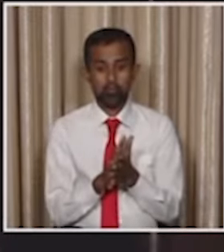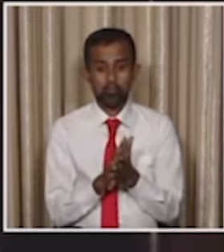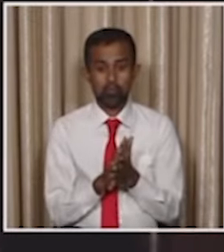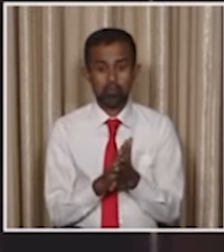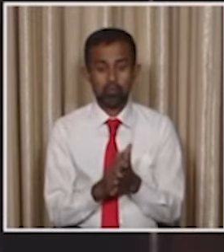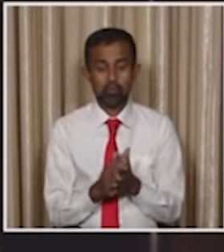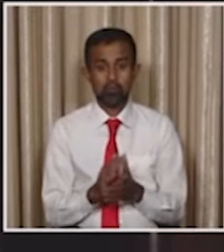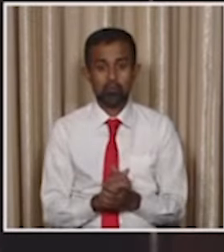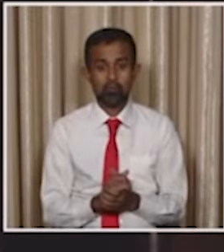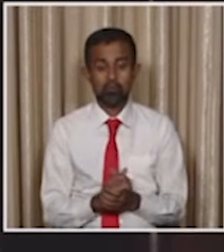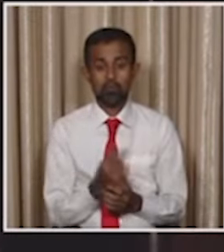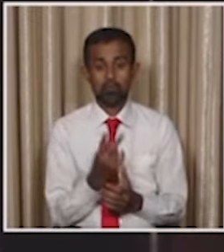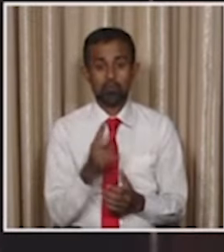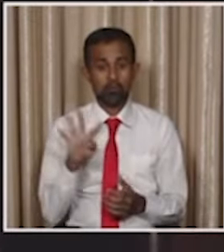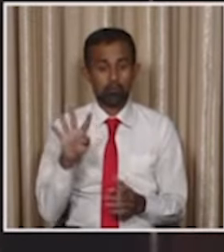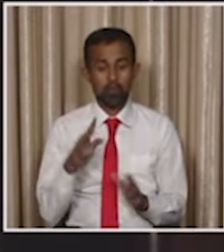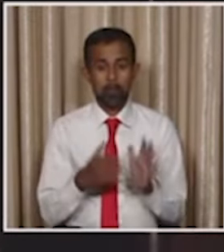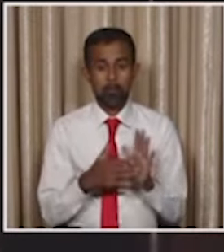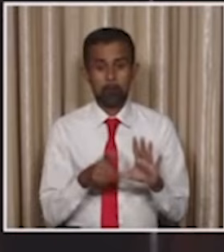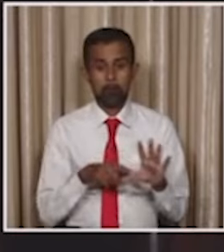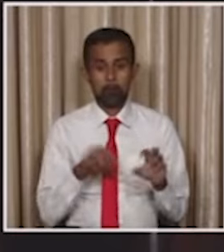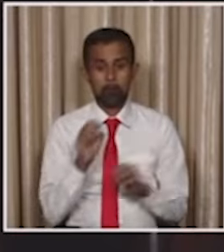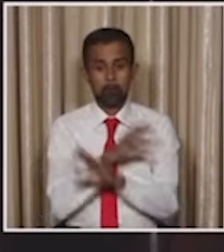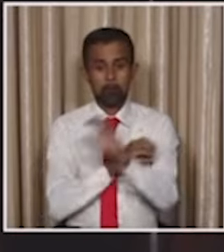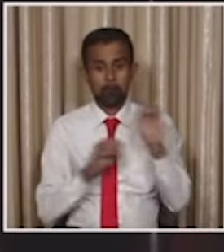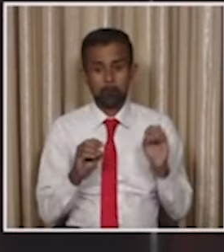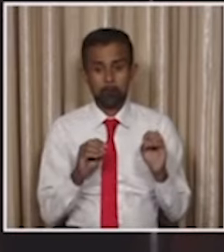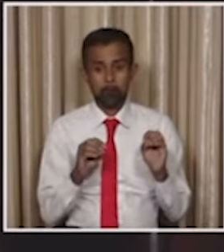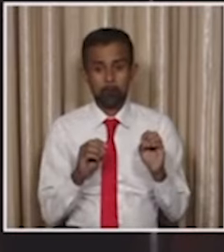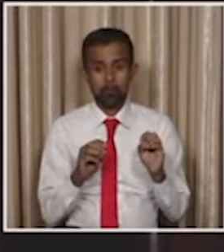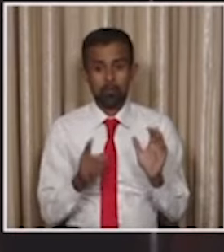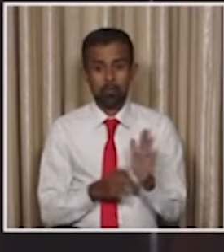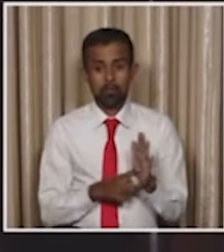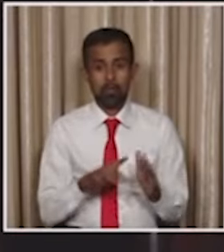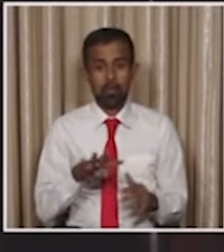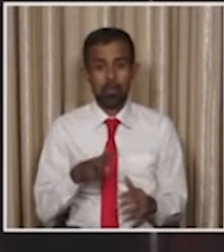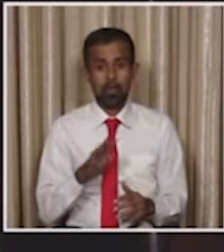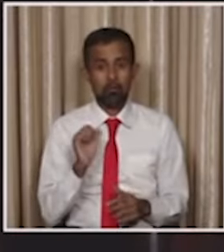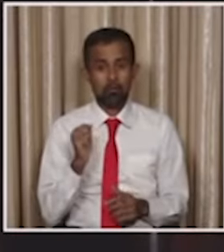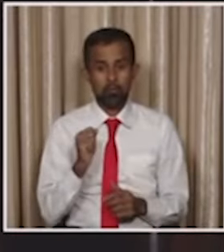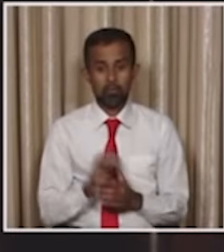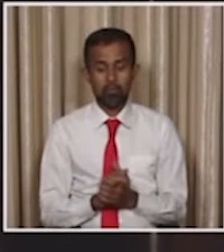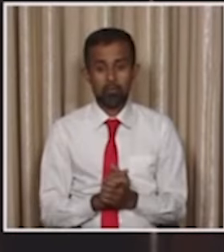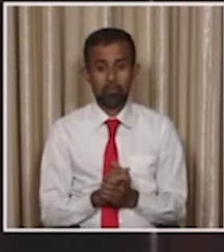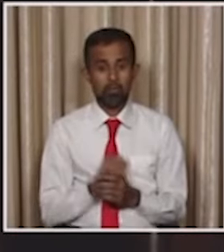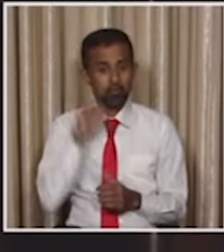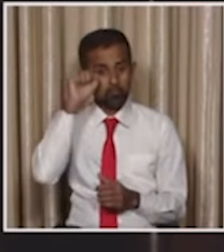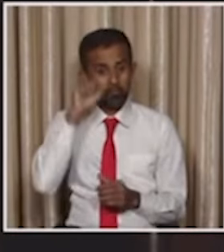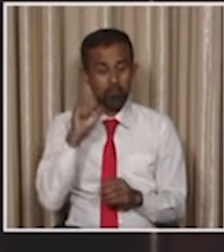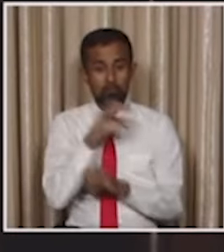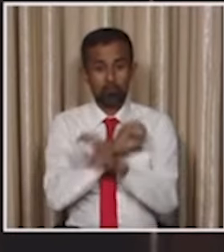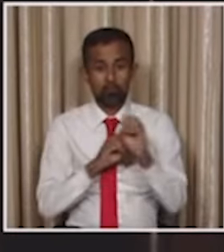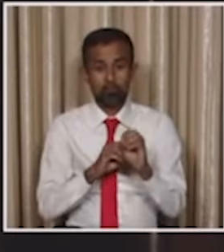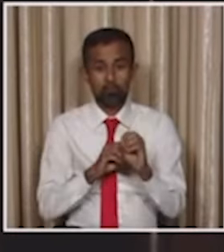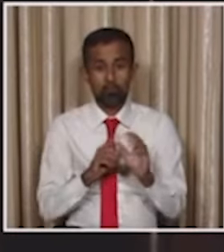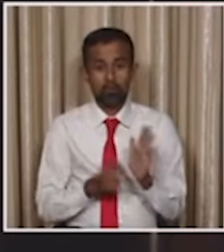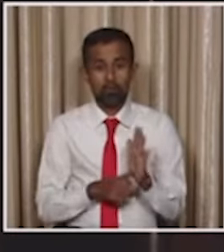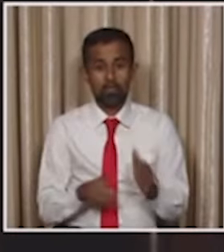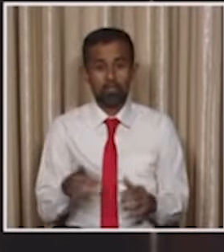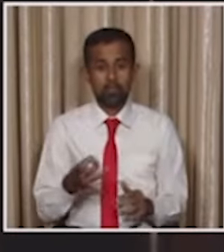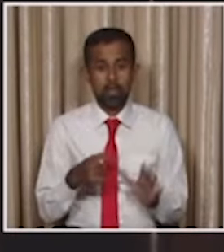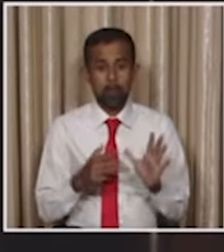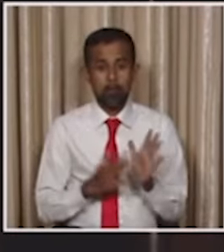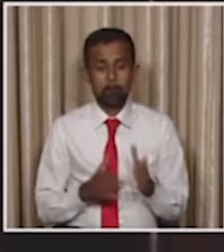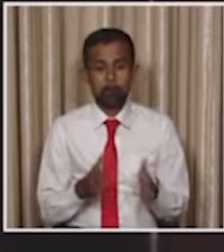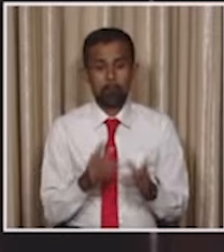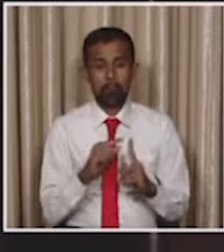200යි 2024 මැයි වෙසක් උත්සවයට රුපියල් ලක්ෂ 450යි මහ හරගම වෙසක් කලාප රුපියල් ලක්ෂ සීයයි. අම්පාර